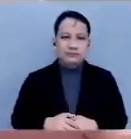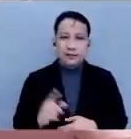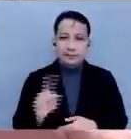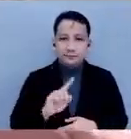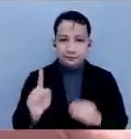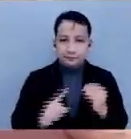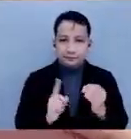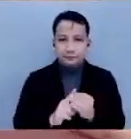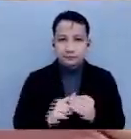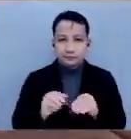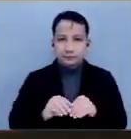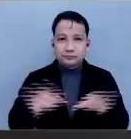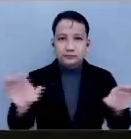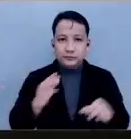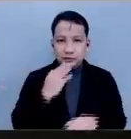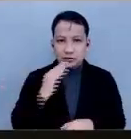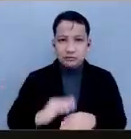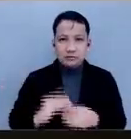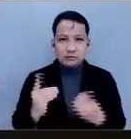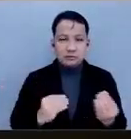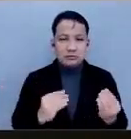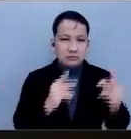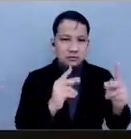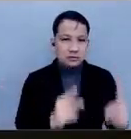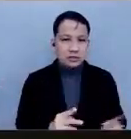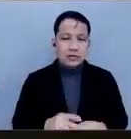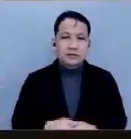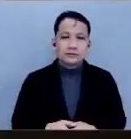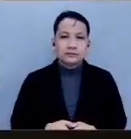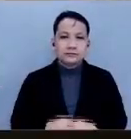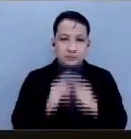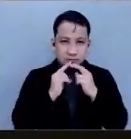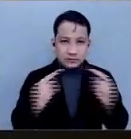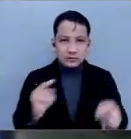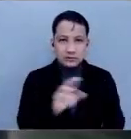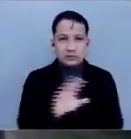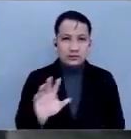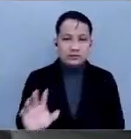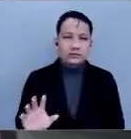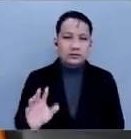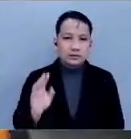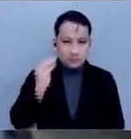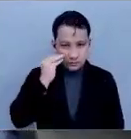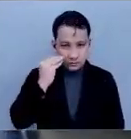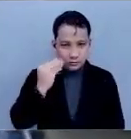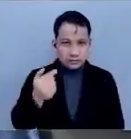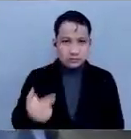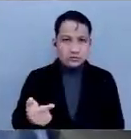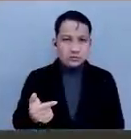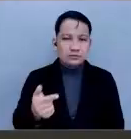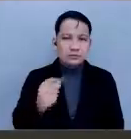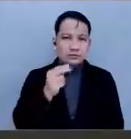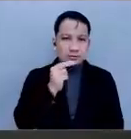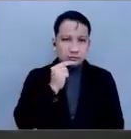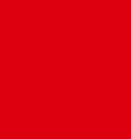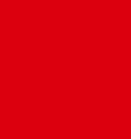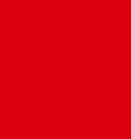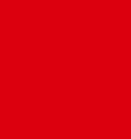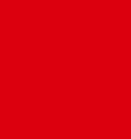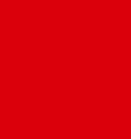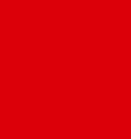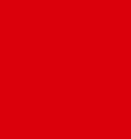nagpapalaganap ng lagim yung mga taong yan. Nagbabalita mula sa frontline, Mon Gualvez, News